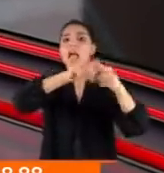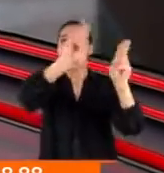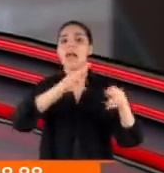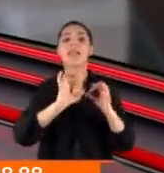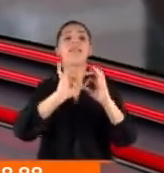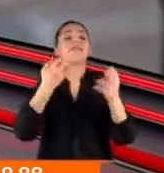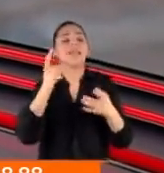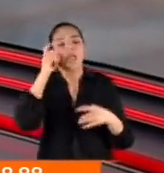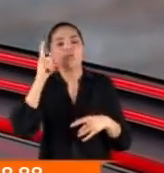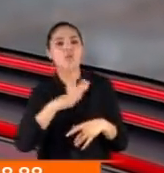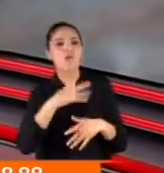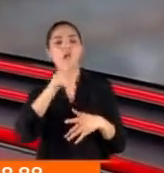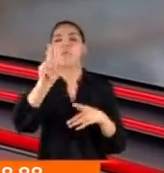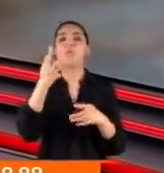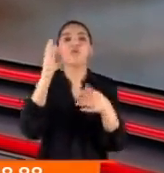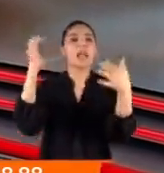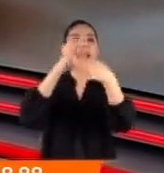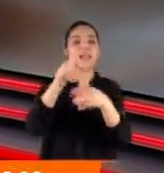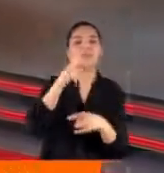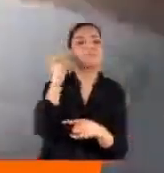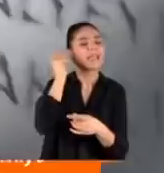yeni müjdeyle ilgili, onlara bir kulak verelim.